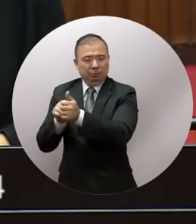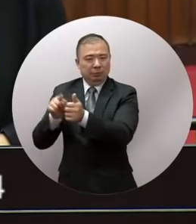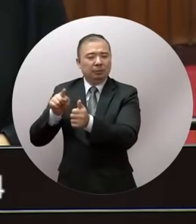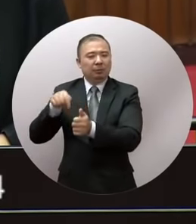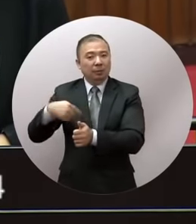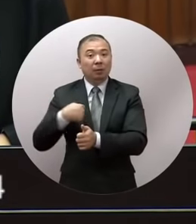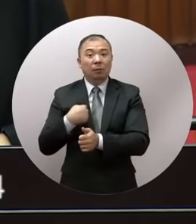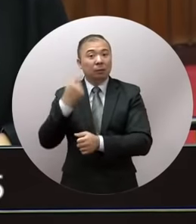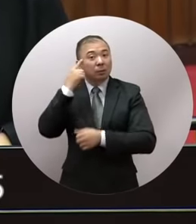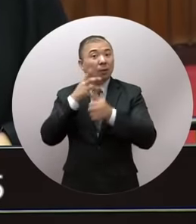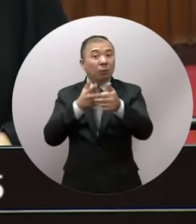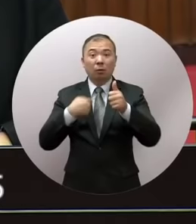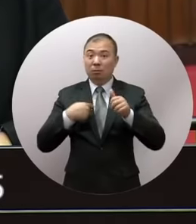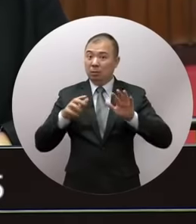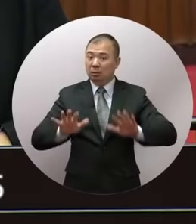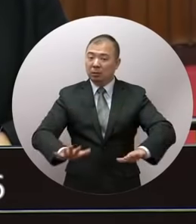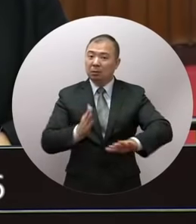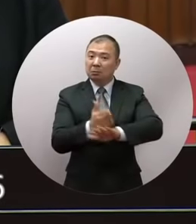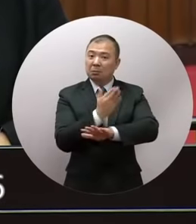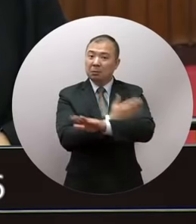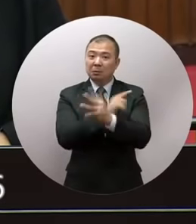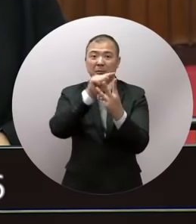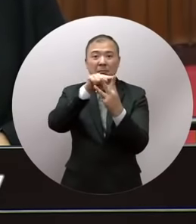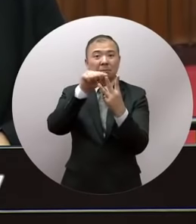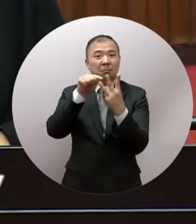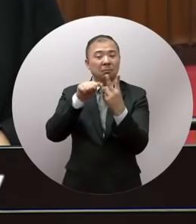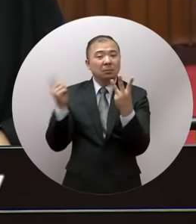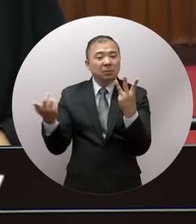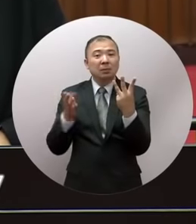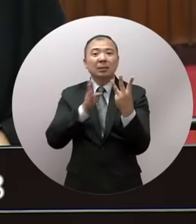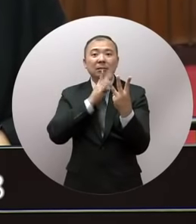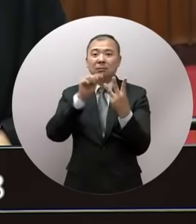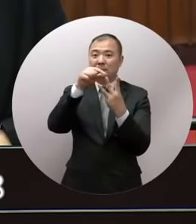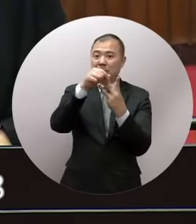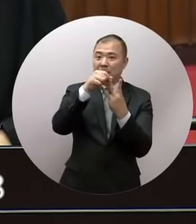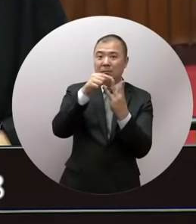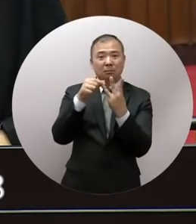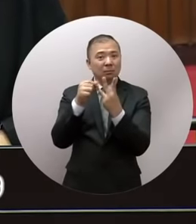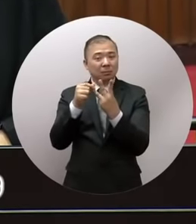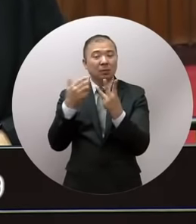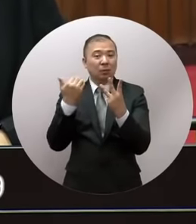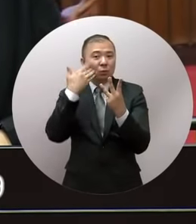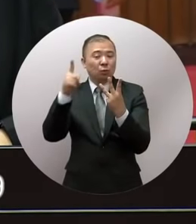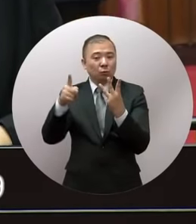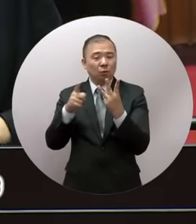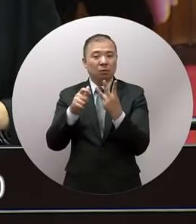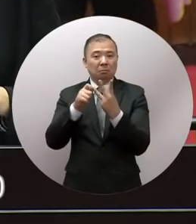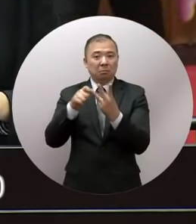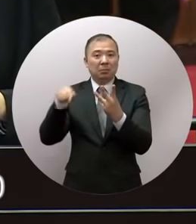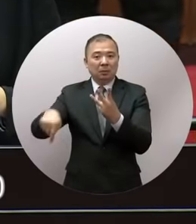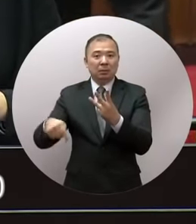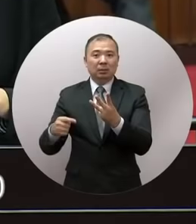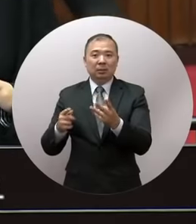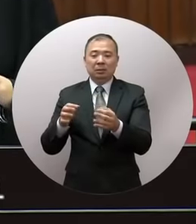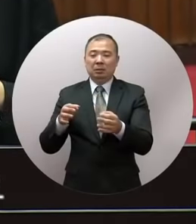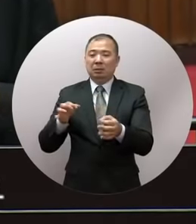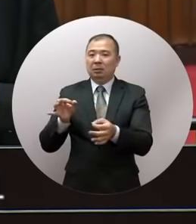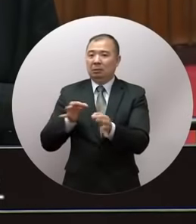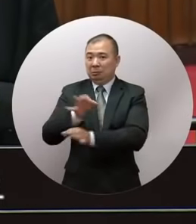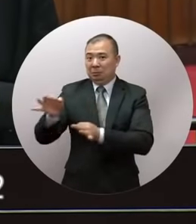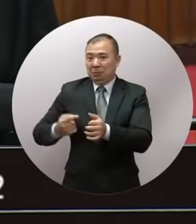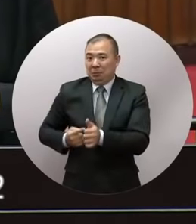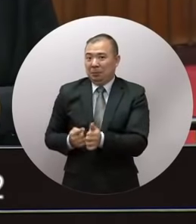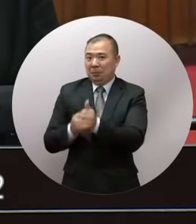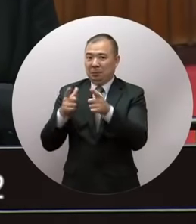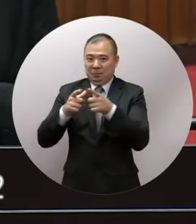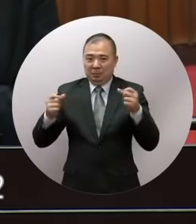我们现在是在哪个阶段？到底是在纾困还是在振兴？那振兴券呢，本来大家朝野都希望能